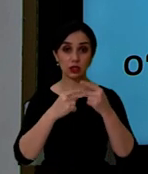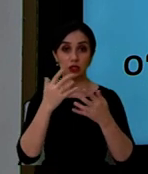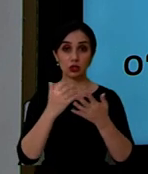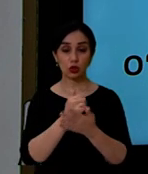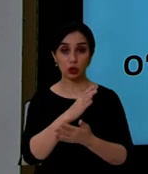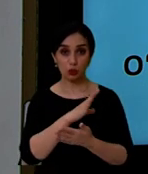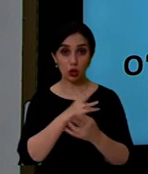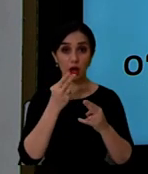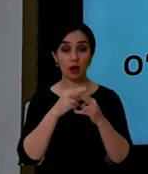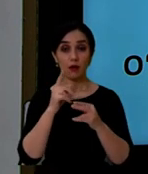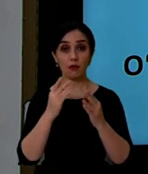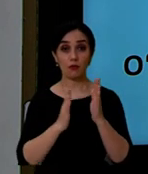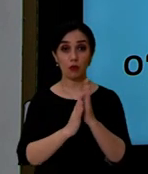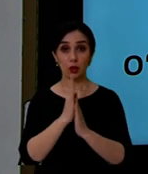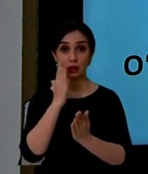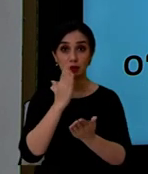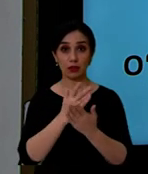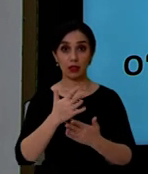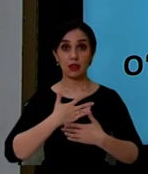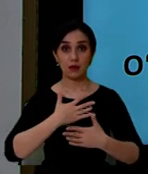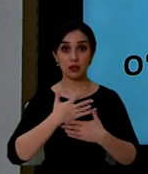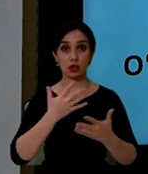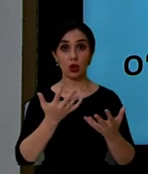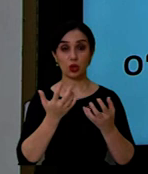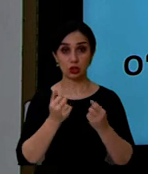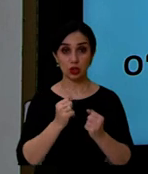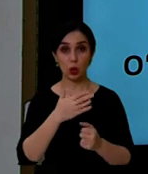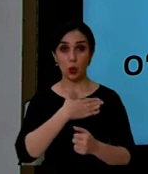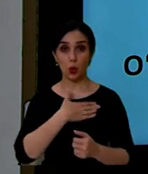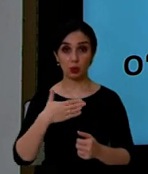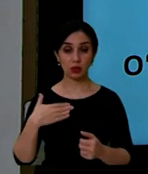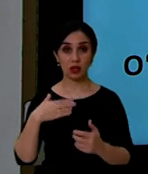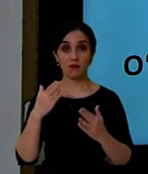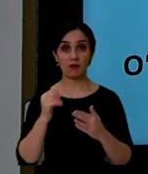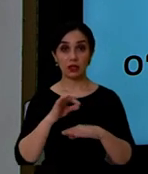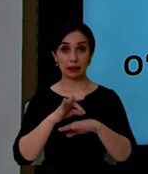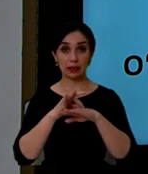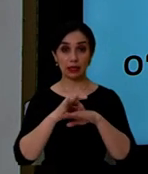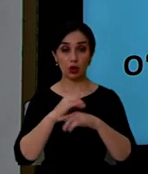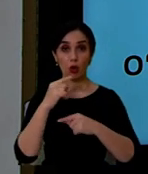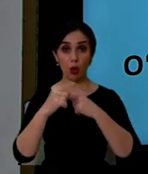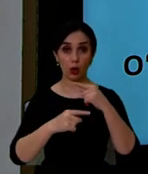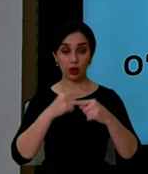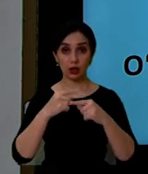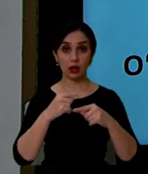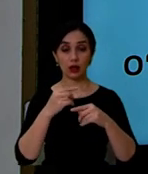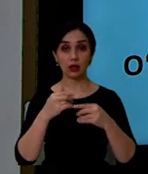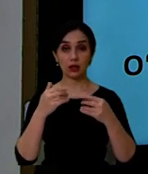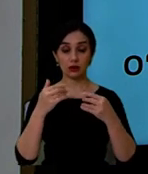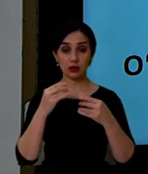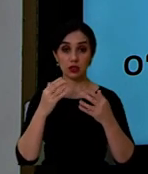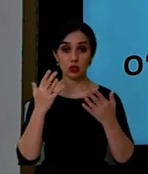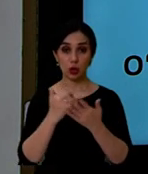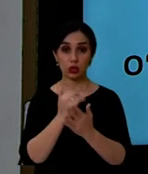bo'lsa, voyaga yetgandan so'ng nafas olishi o'pka va teri orqali sodir bo'ladi.